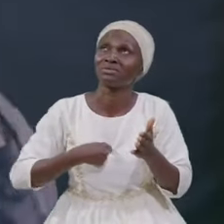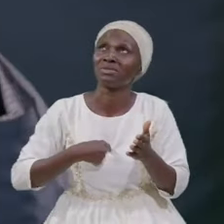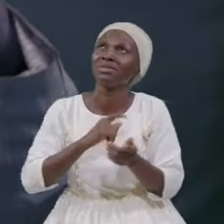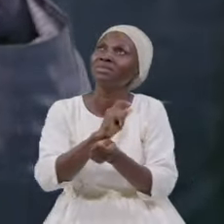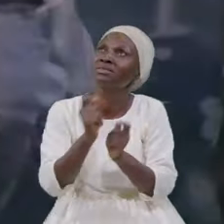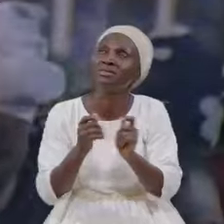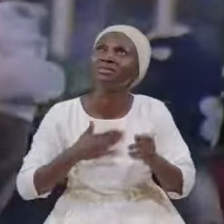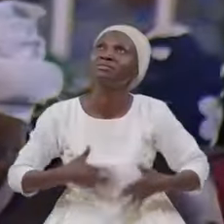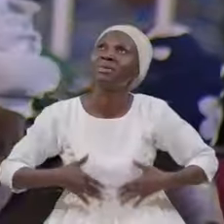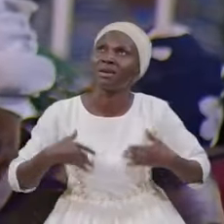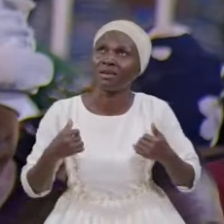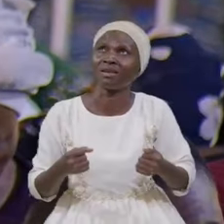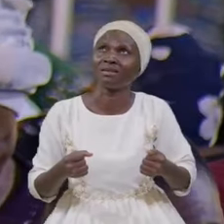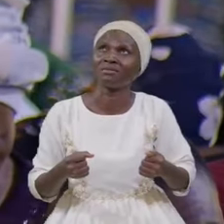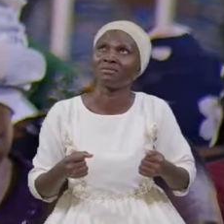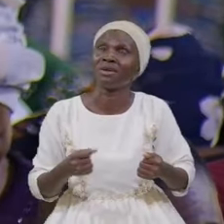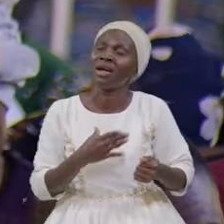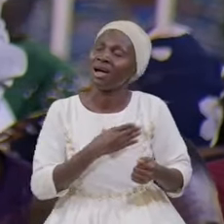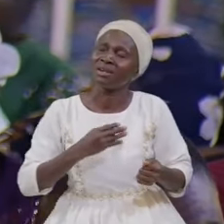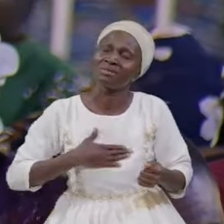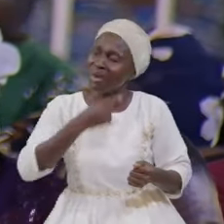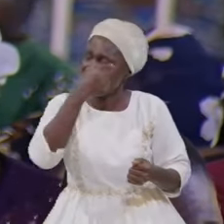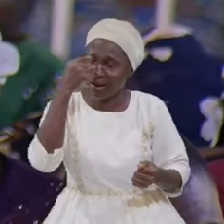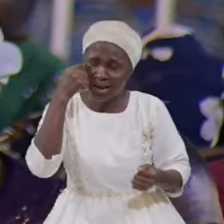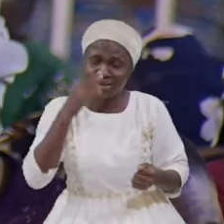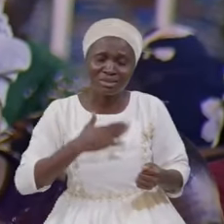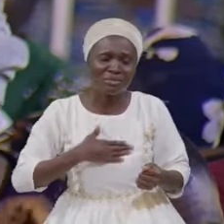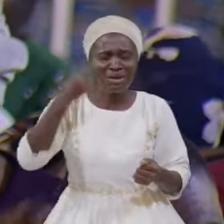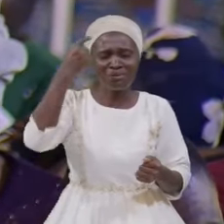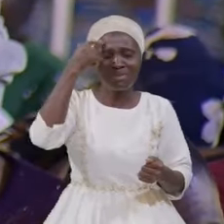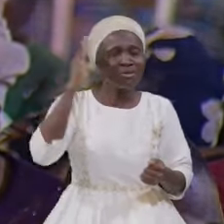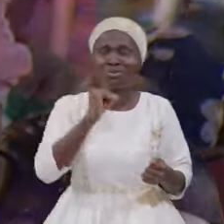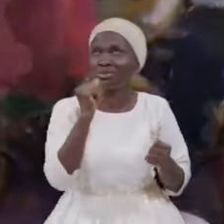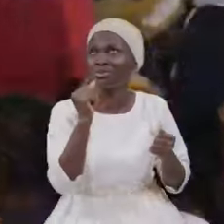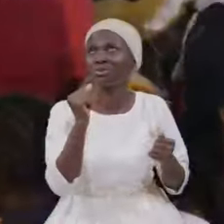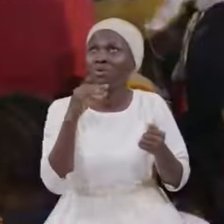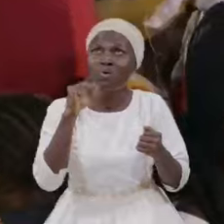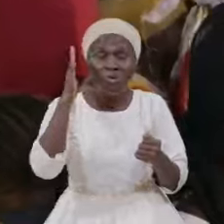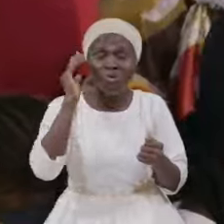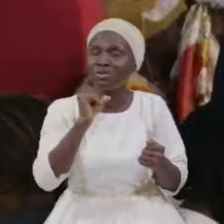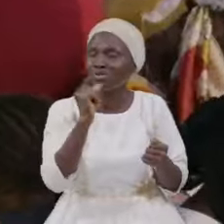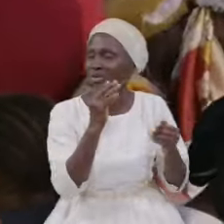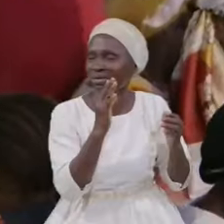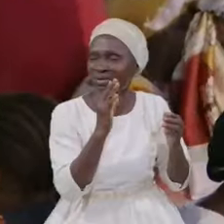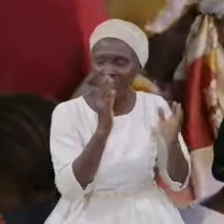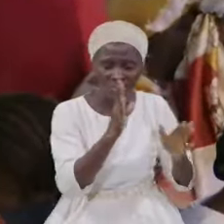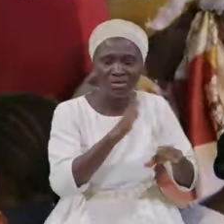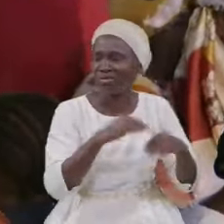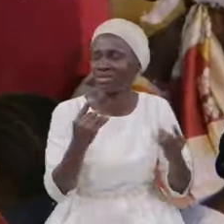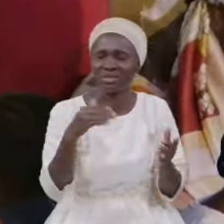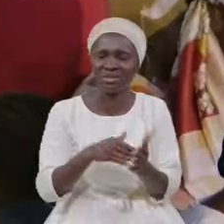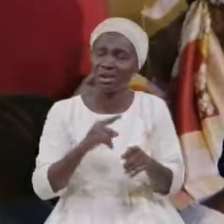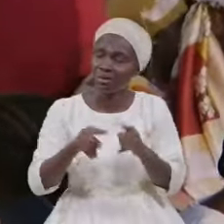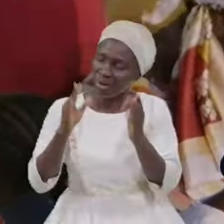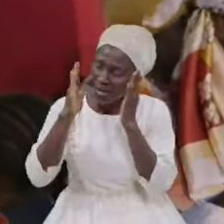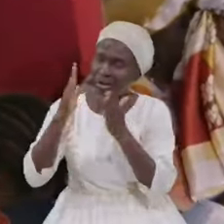Que mes yeux, ma bouche ne vont pas se concentrer sur le ciel. Je pourrais me concentrer sur le